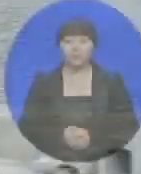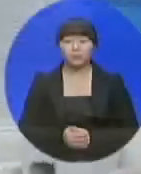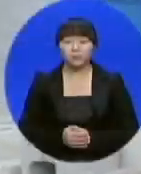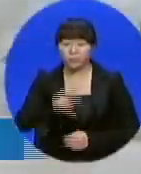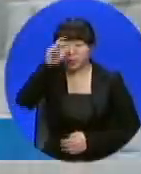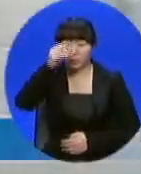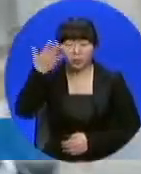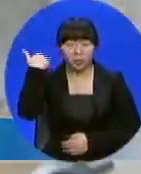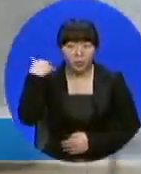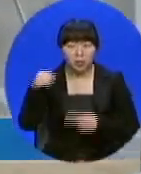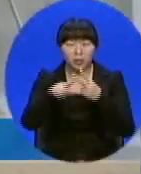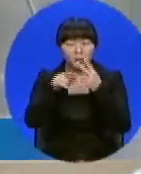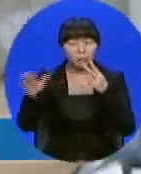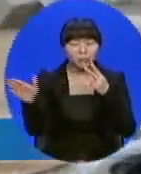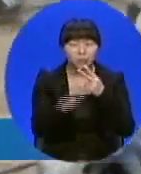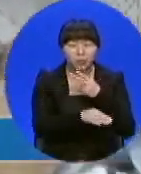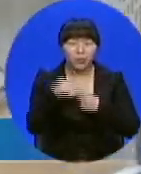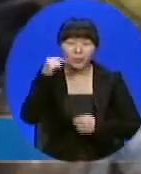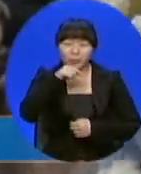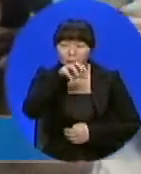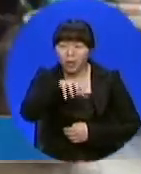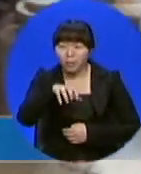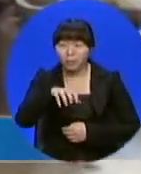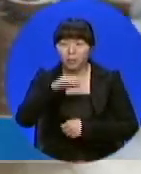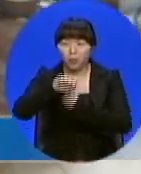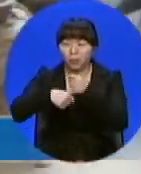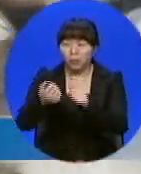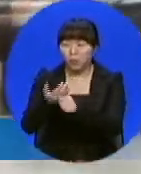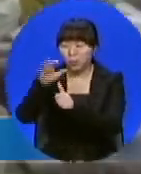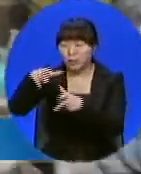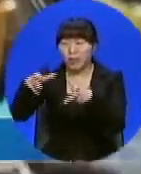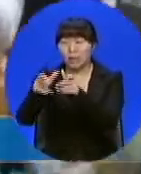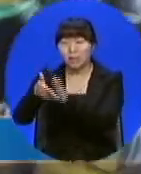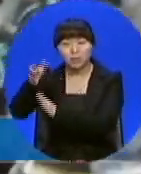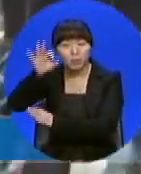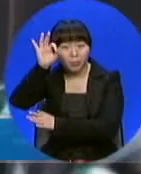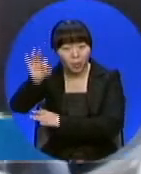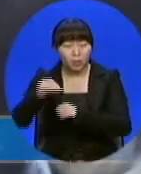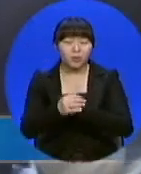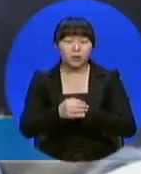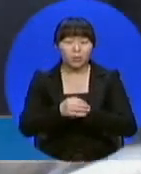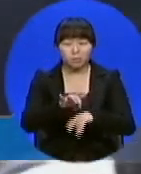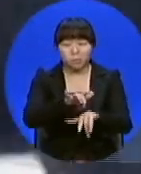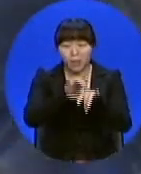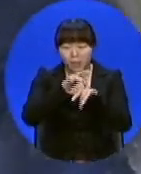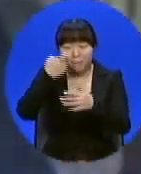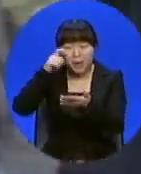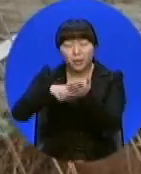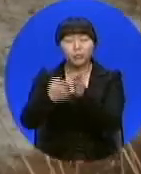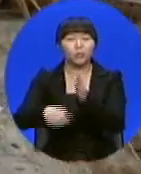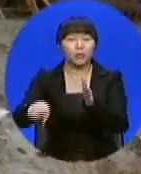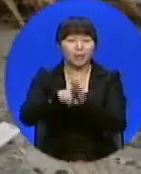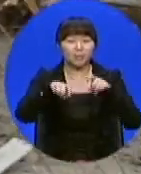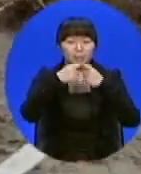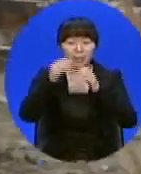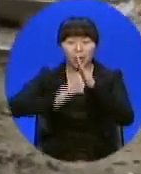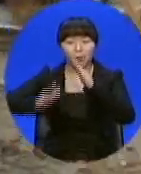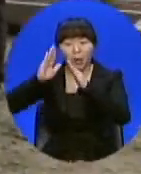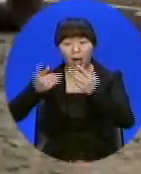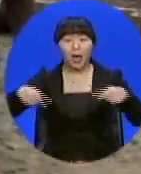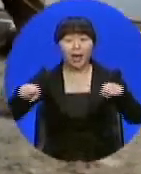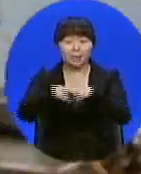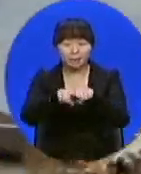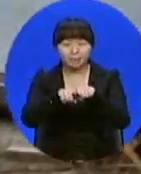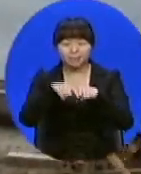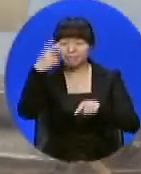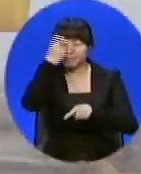경찰이 지난달부터 전국 염전과 축산시설, 장애인시설 등을 대상으로 실종자 발견을 위한 민관합동